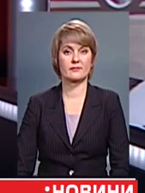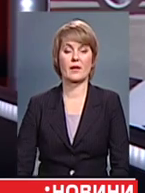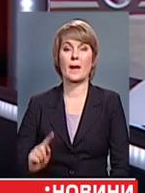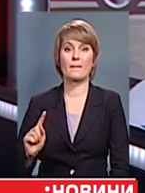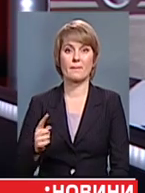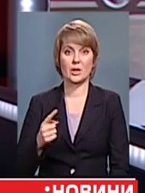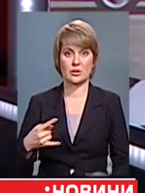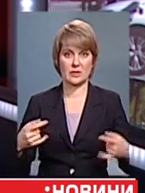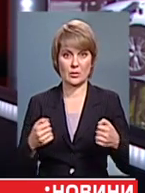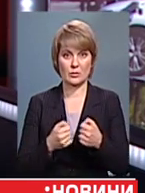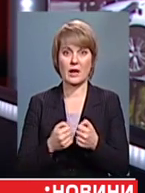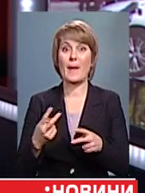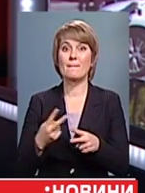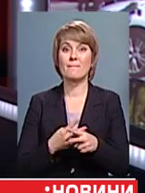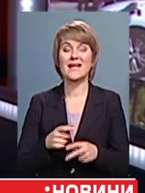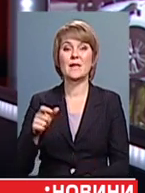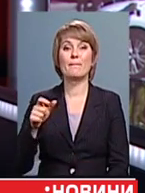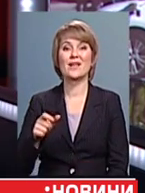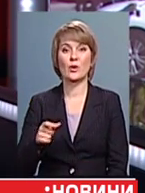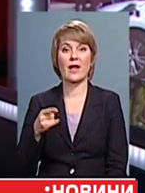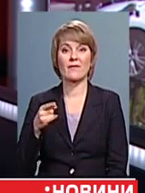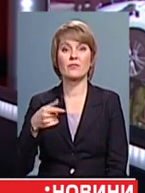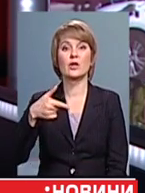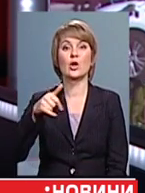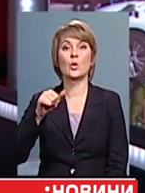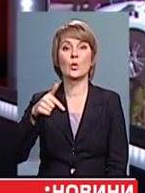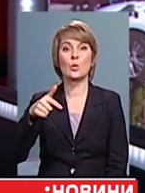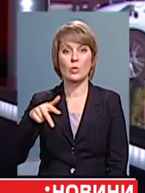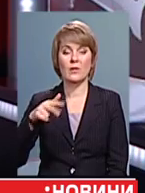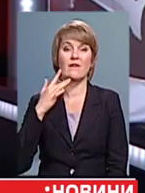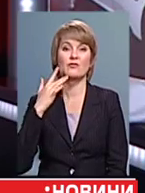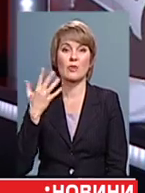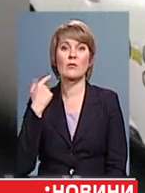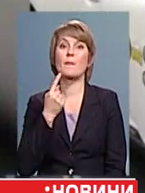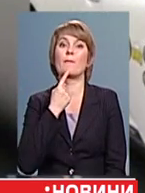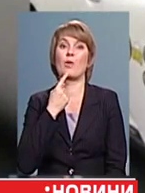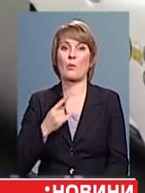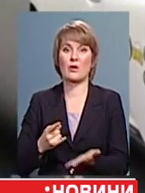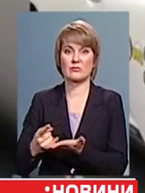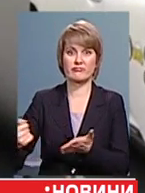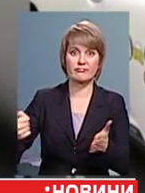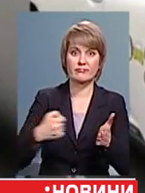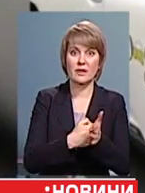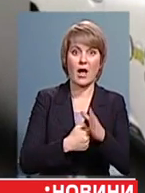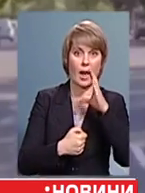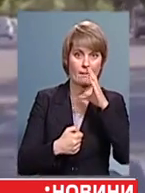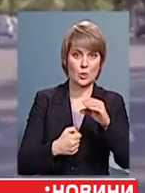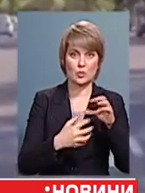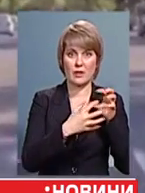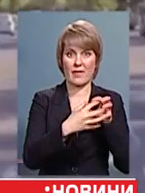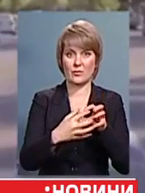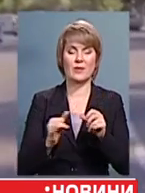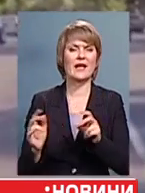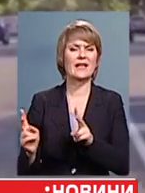Перша дорожня пригода з безпілотним автомобілем Google у США. У Каліфорнії під час пробного заїзду авто врізалося в маршрутний автобус. Ніхто не